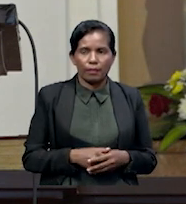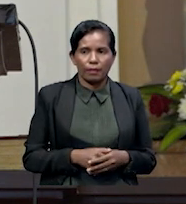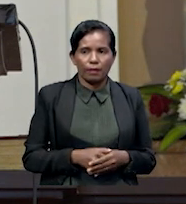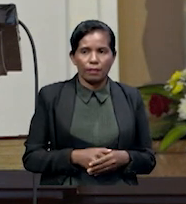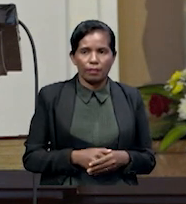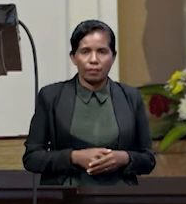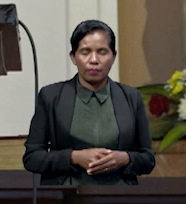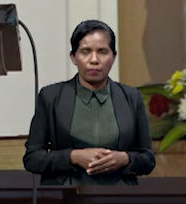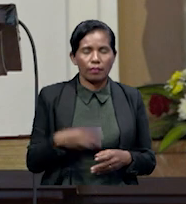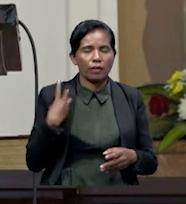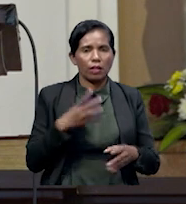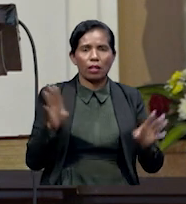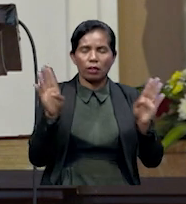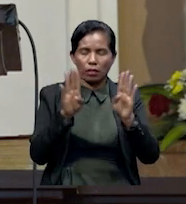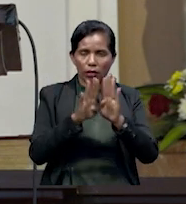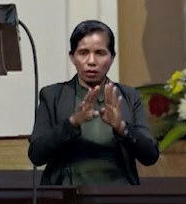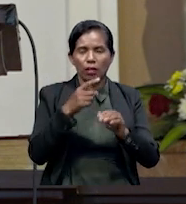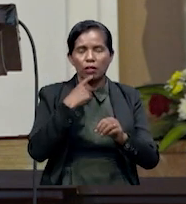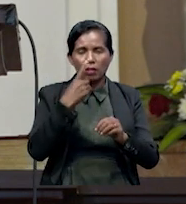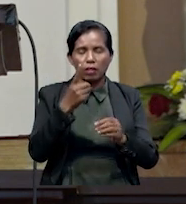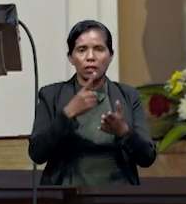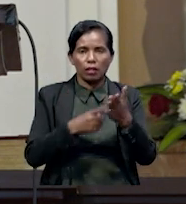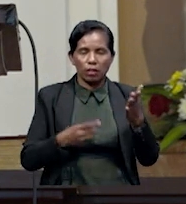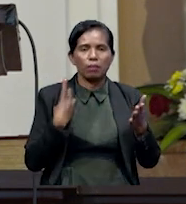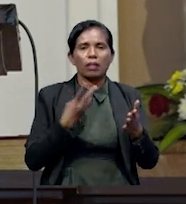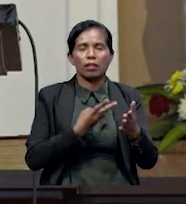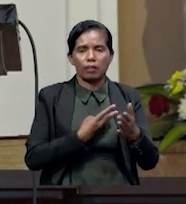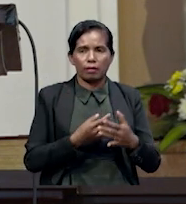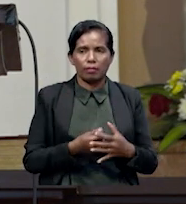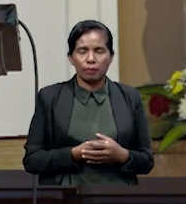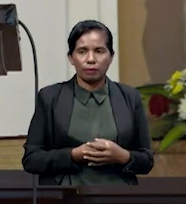Tamu mohlok atu takam, atu dehan saida ma ita.